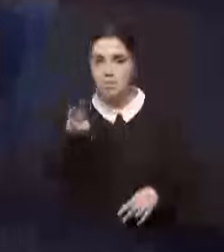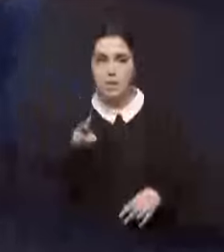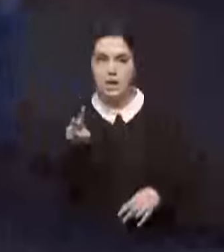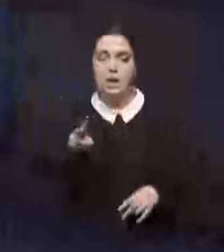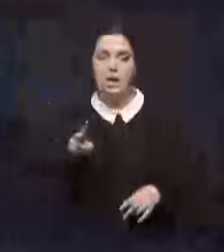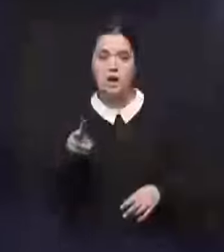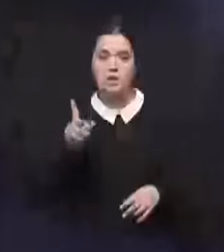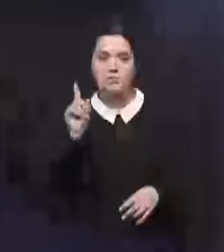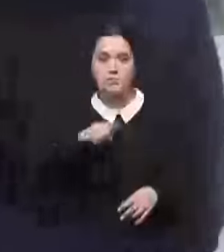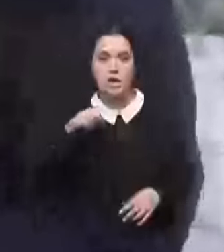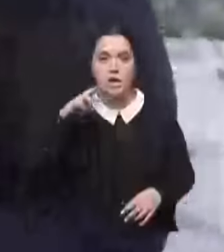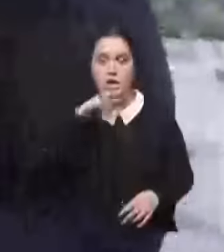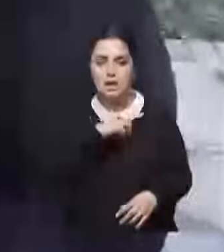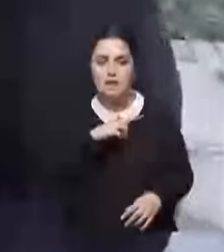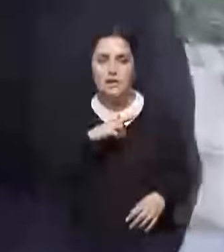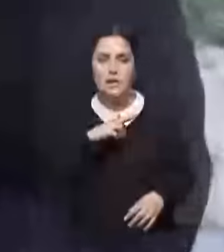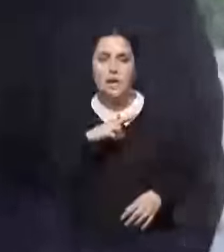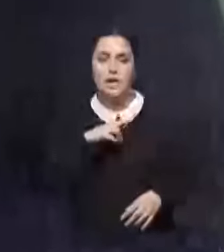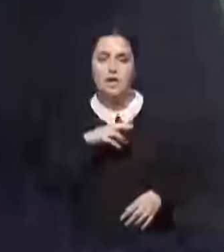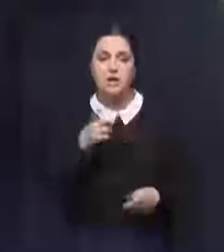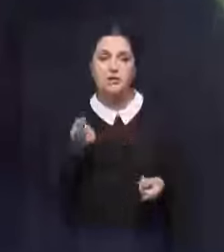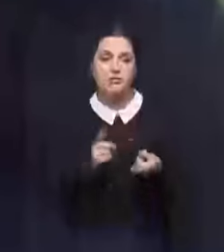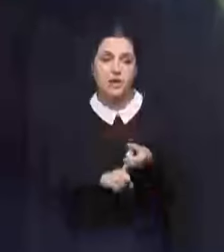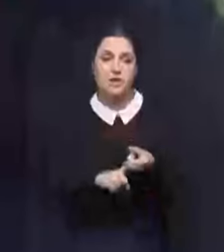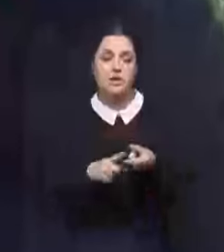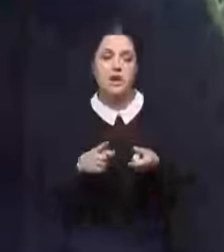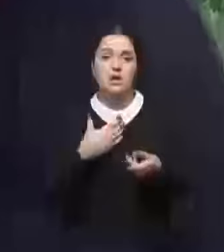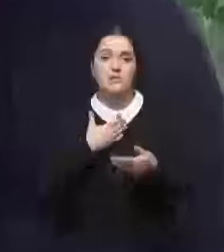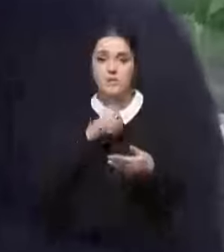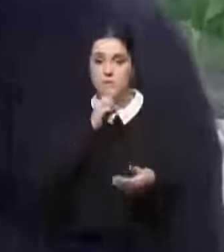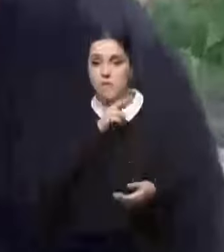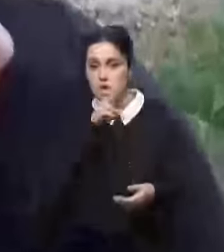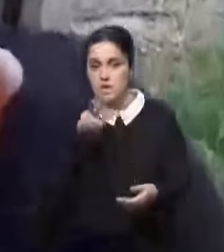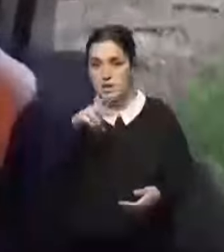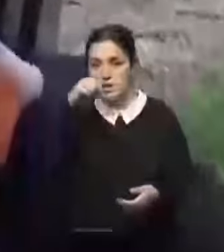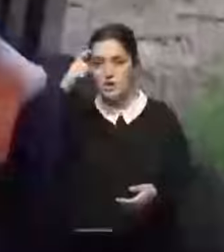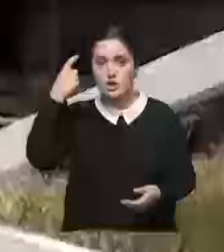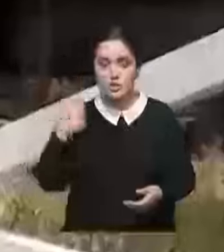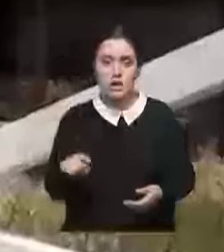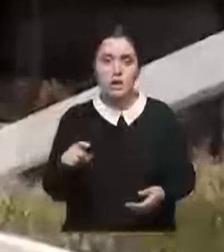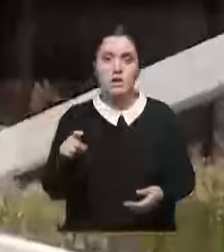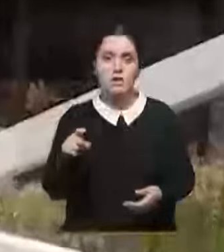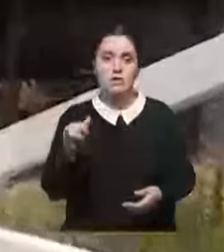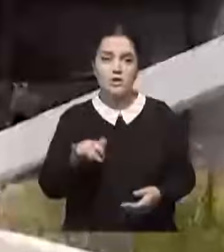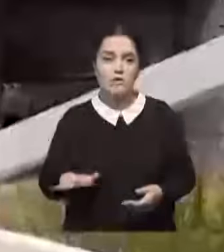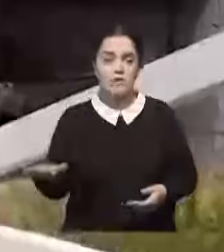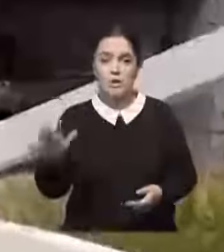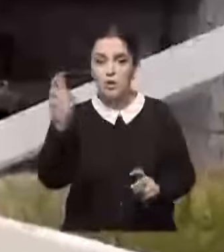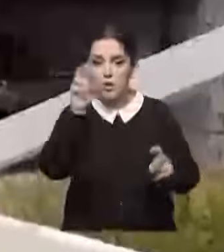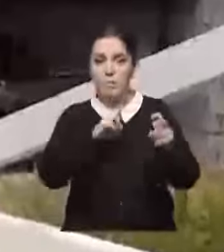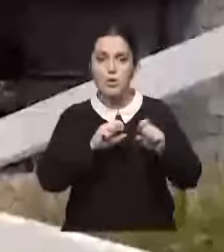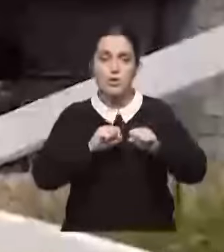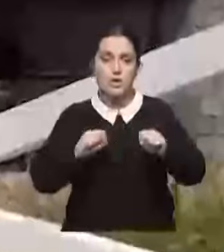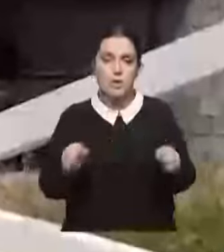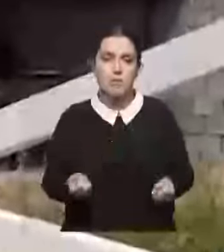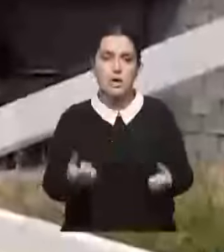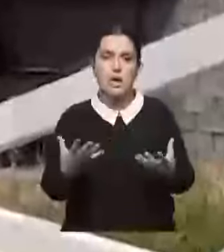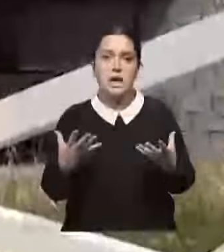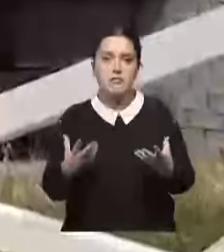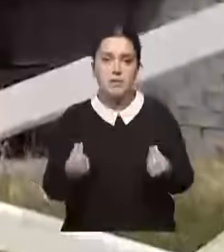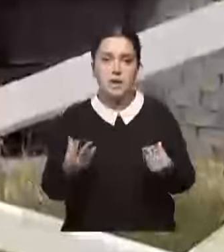экземпляров встречаются и ядовитые. Специалисты связывают повышенную активность змей с аномальной жарой, которая установилась в регионе. В